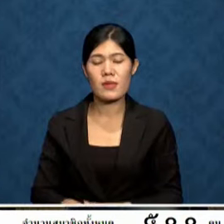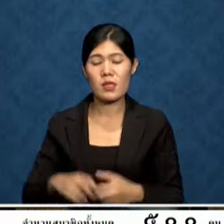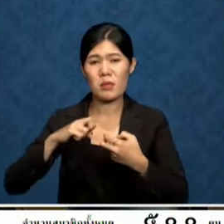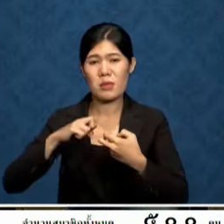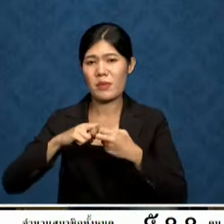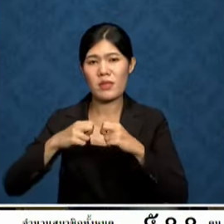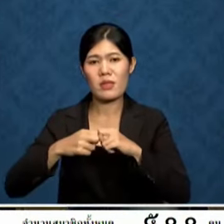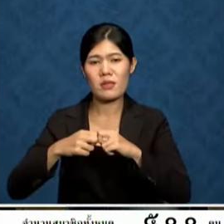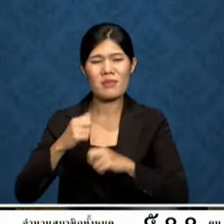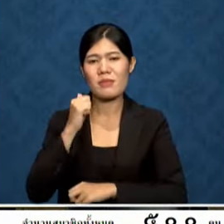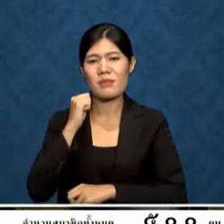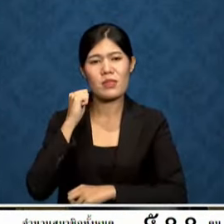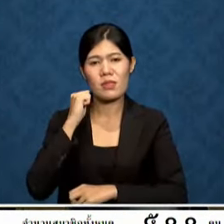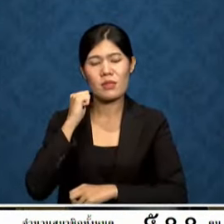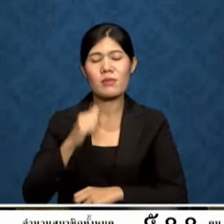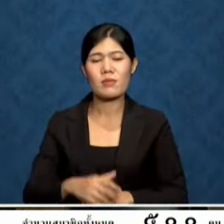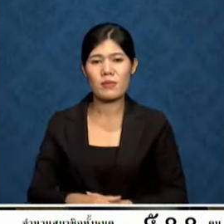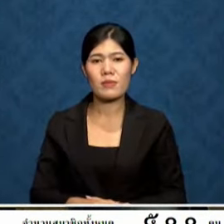แบบเดิม